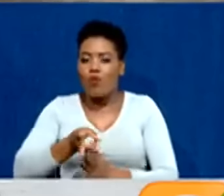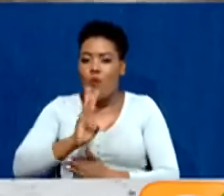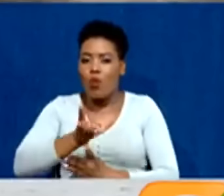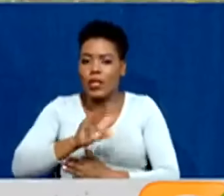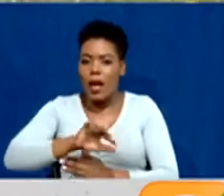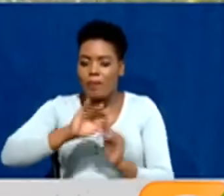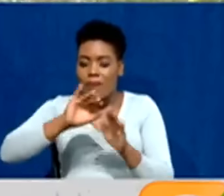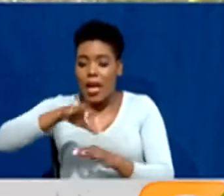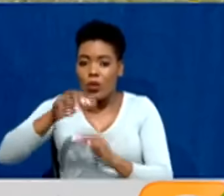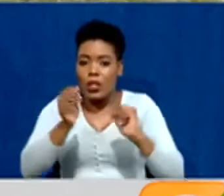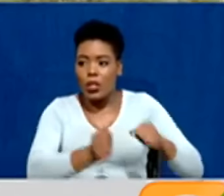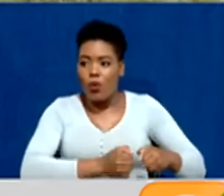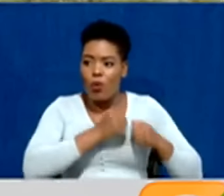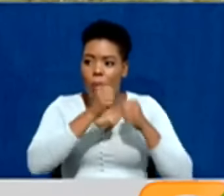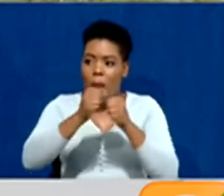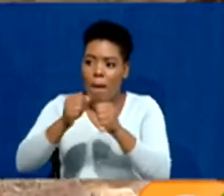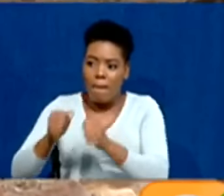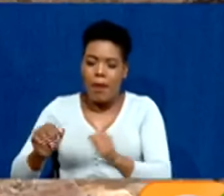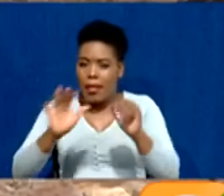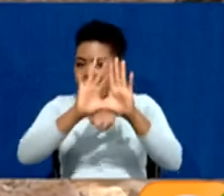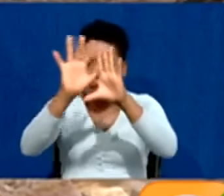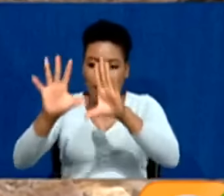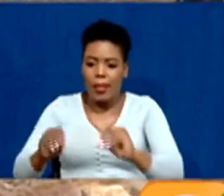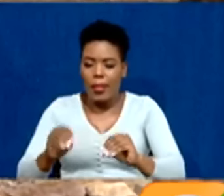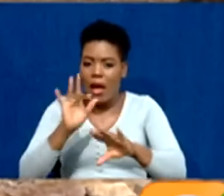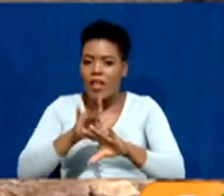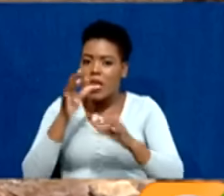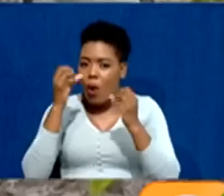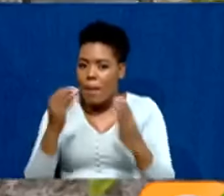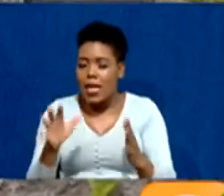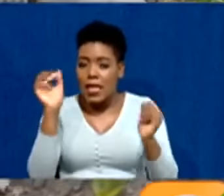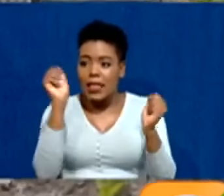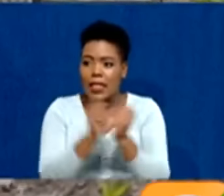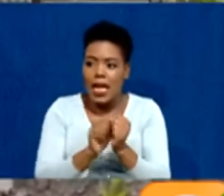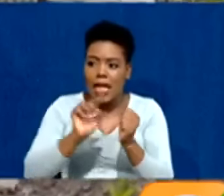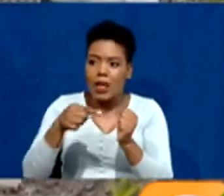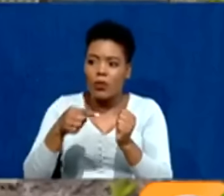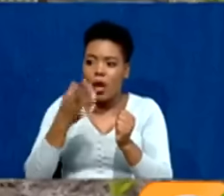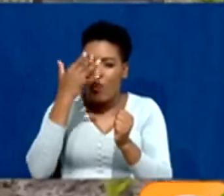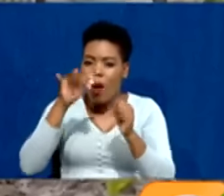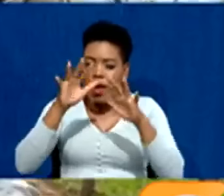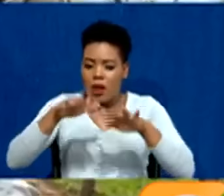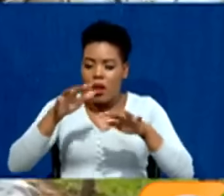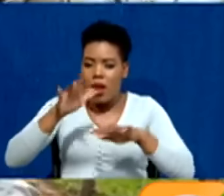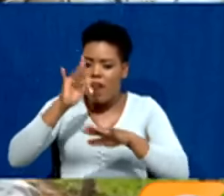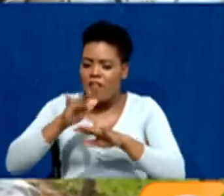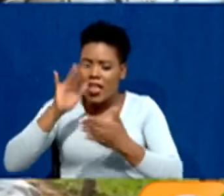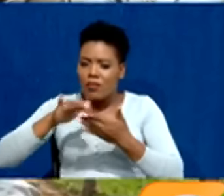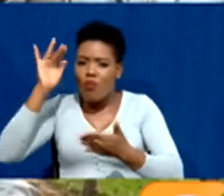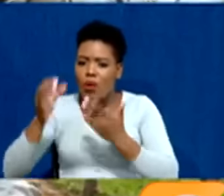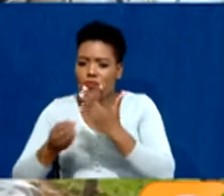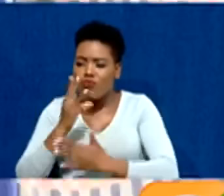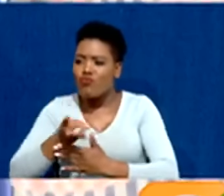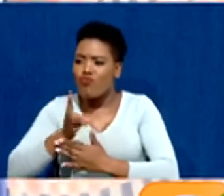Kaunti ya Homa Bay imeandikisha jumla ya waathiriwa 10,000 kutokana na mvua kubwa iliyosababisha